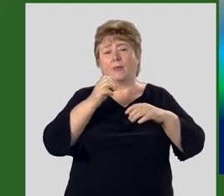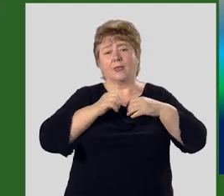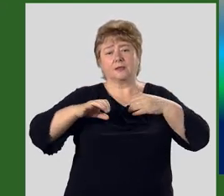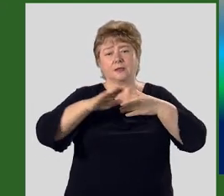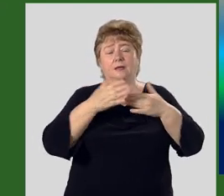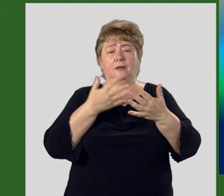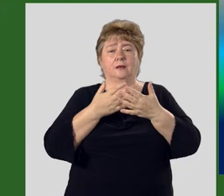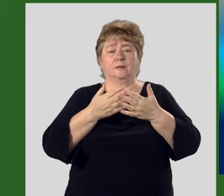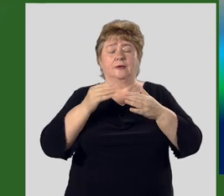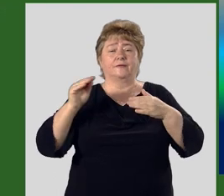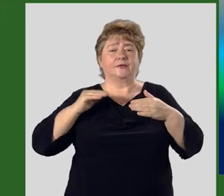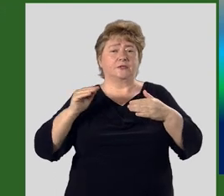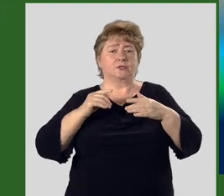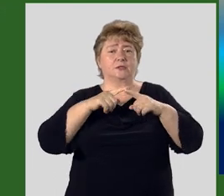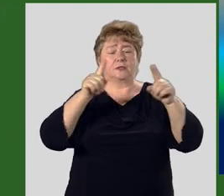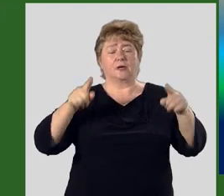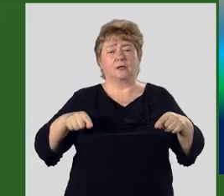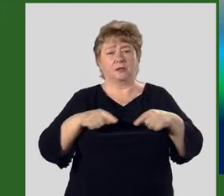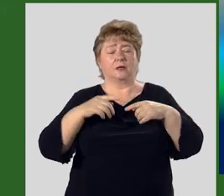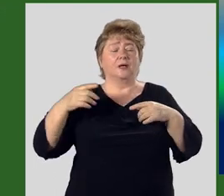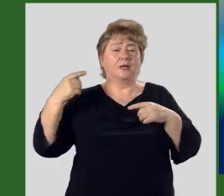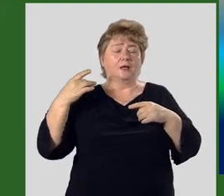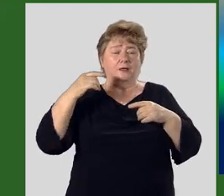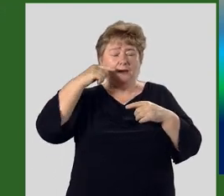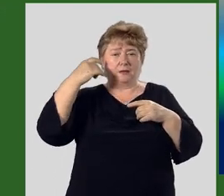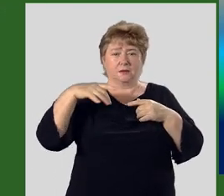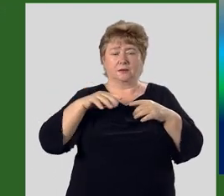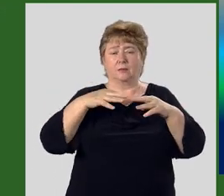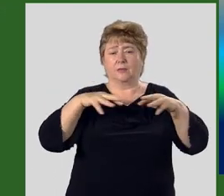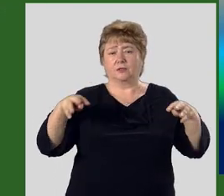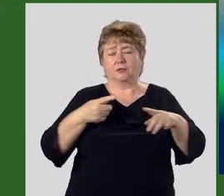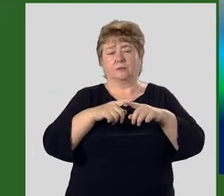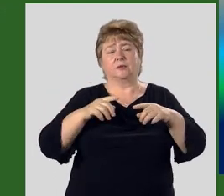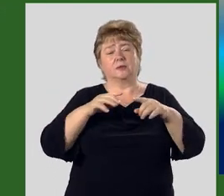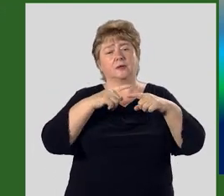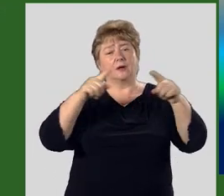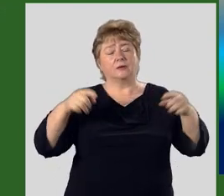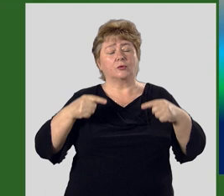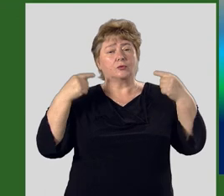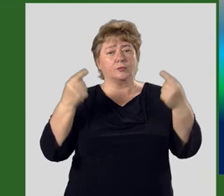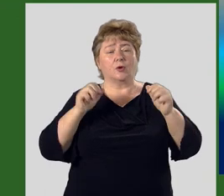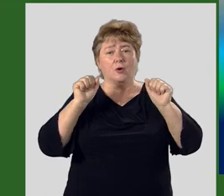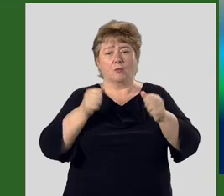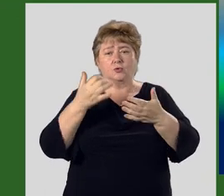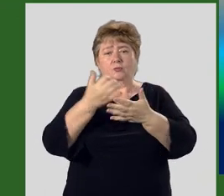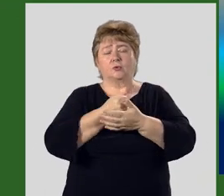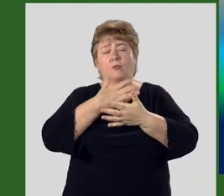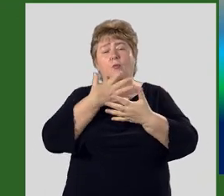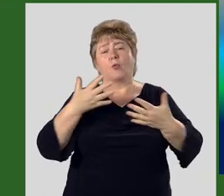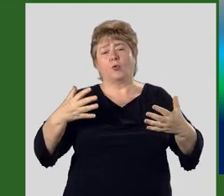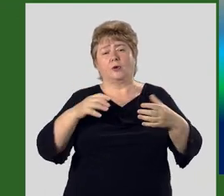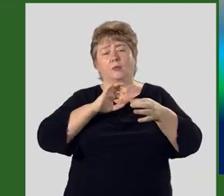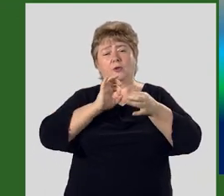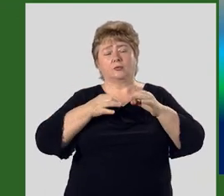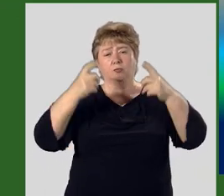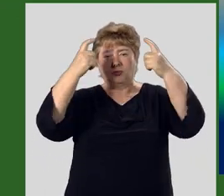страна, например, физическая карта Кыргызстана. Масштаб этой карты крупнее. Мы можем получить более